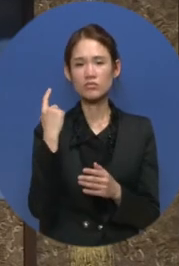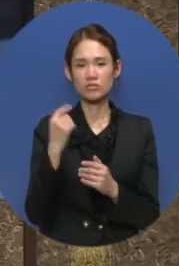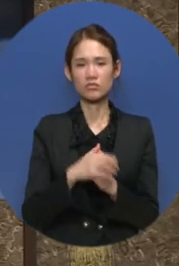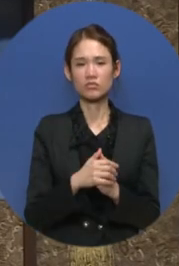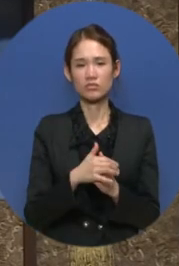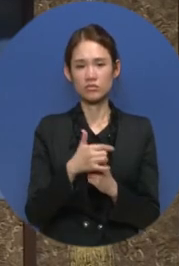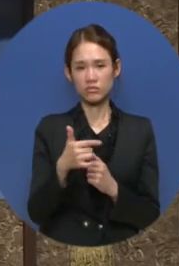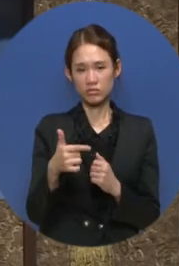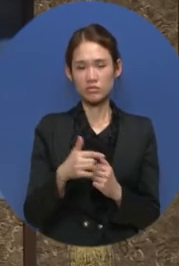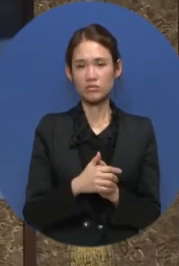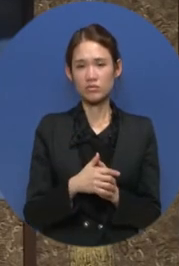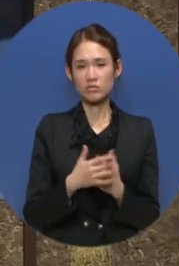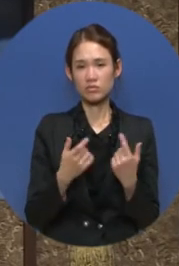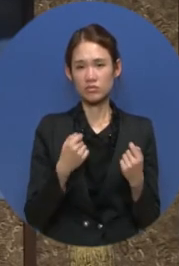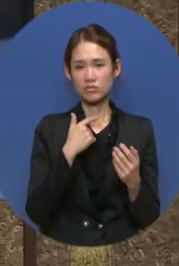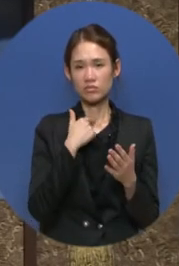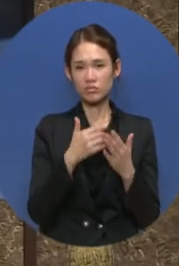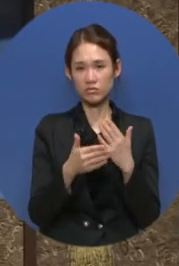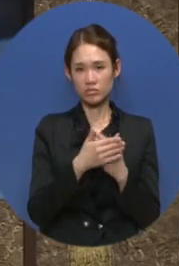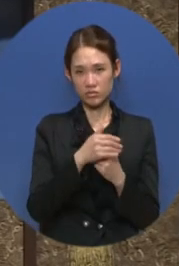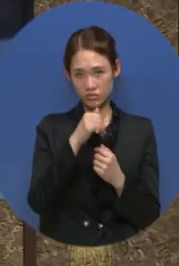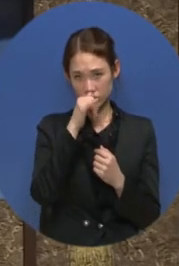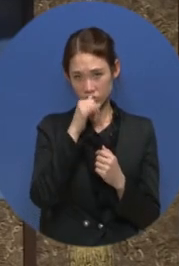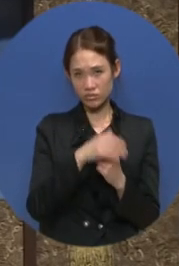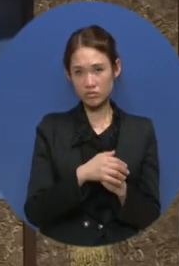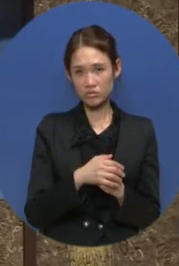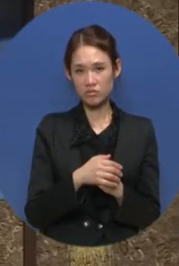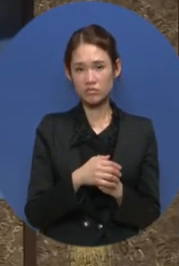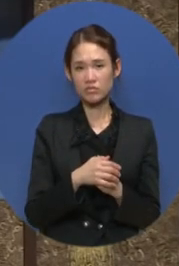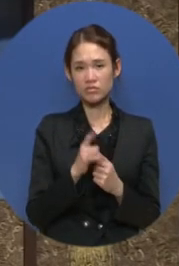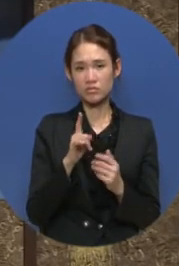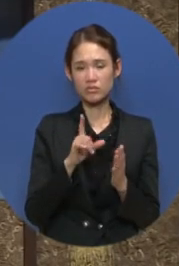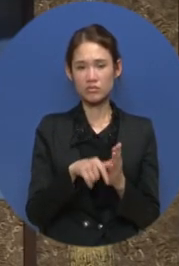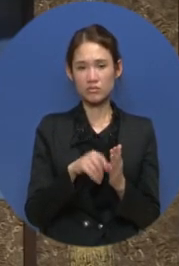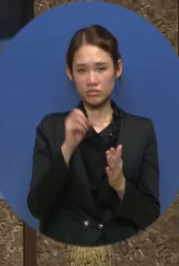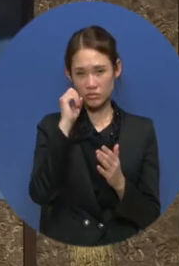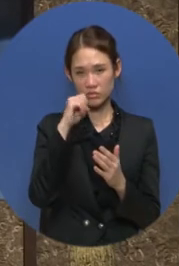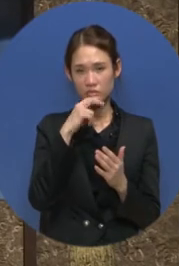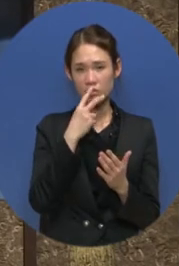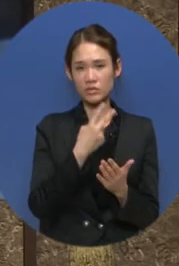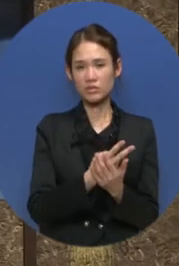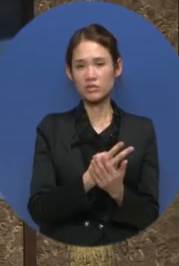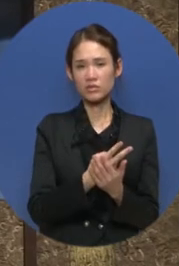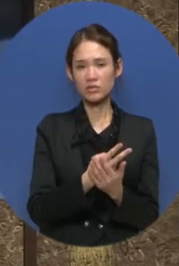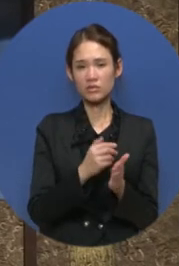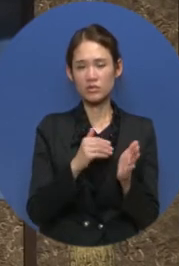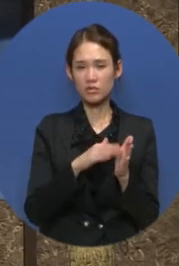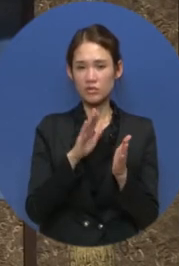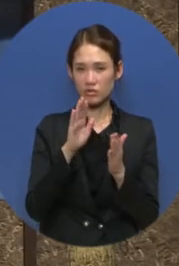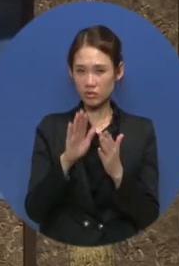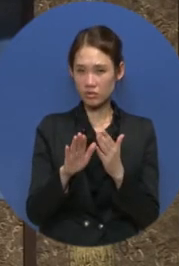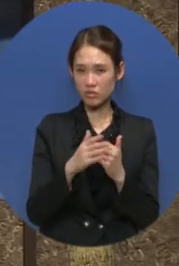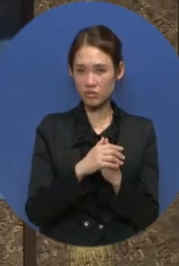크게. 그런 어떤 경험이 있었습니다. 근데 그때 이제 제가 기절하고